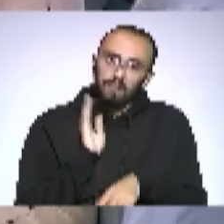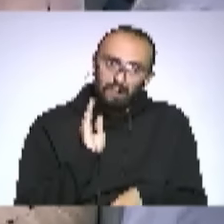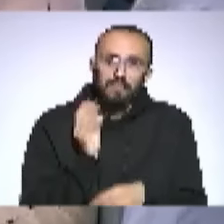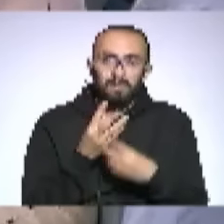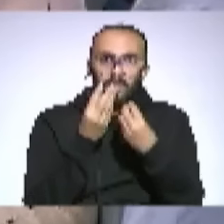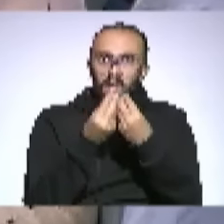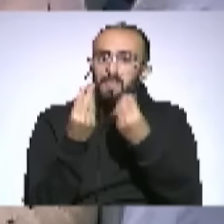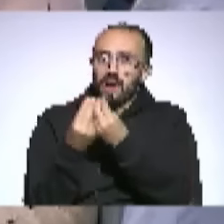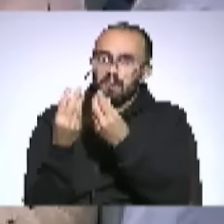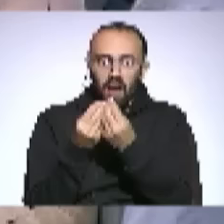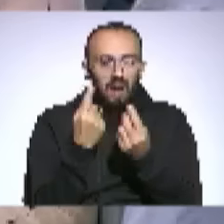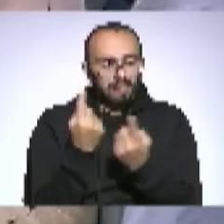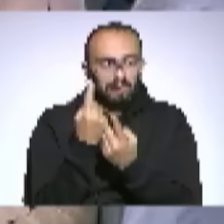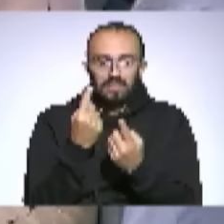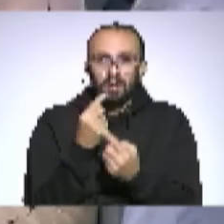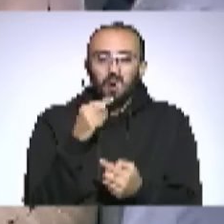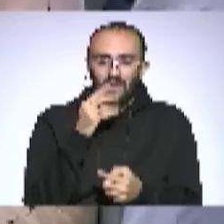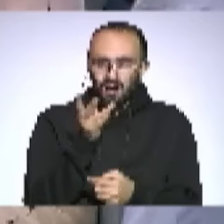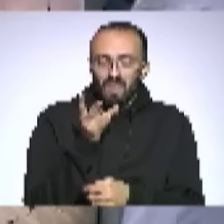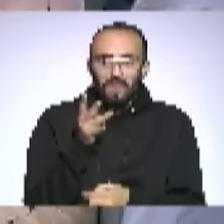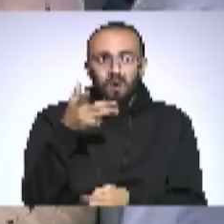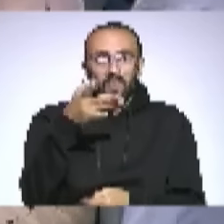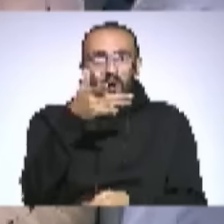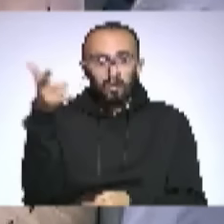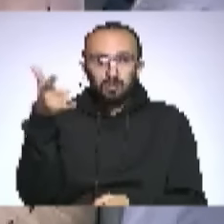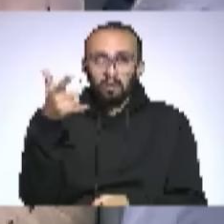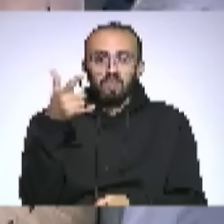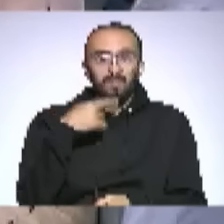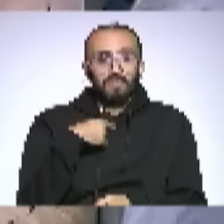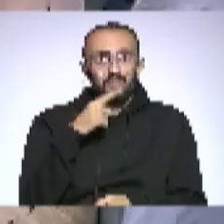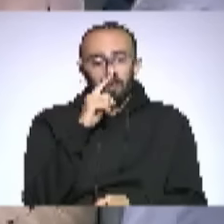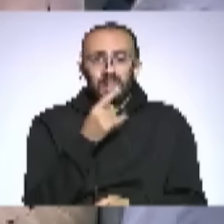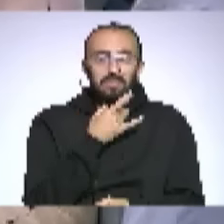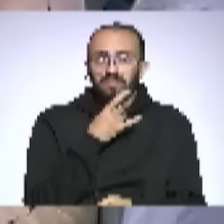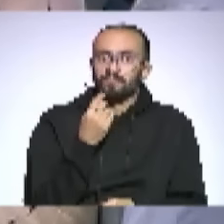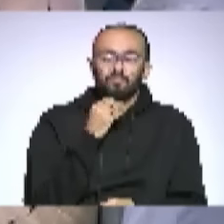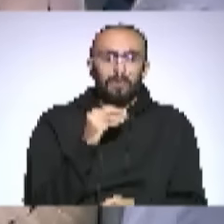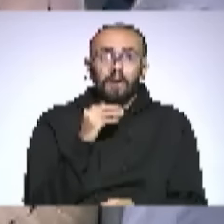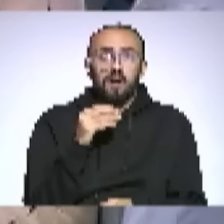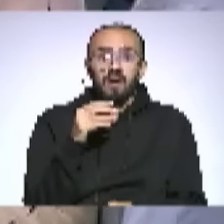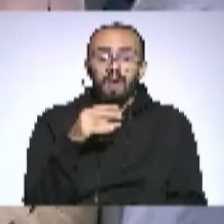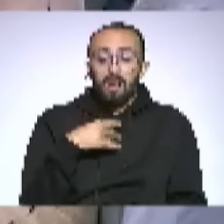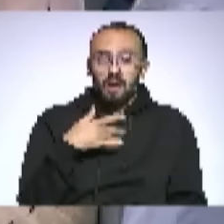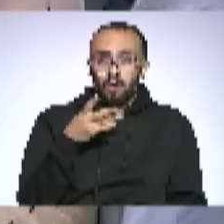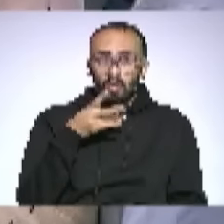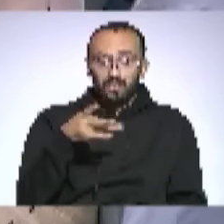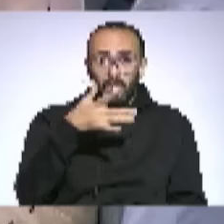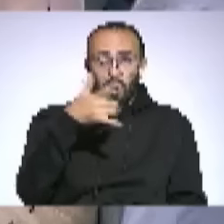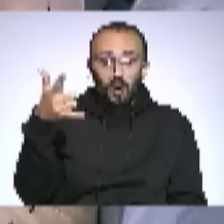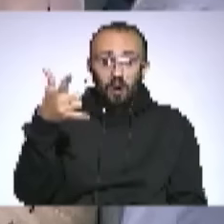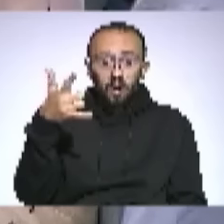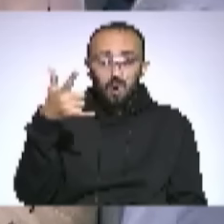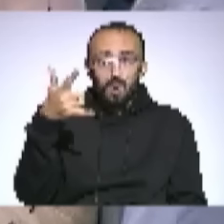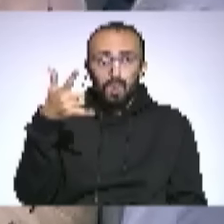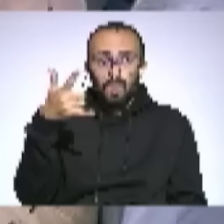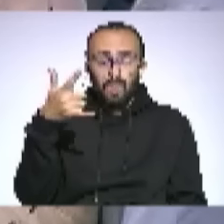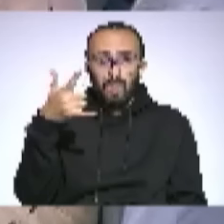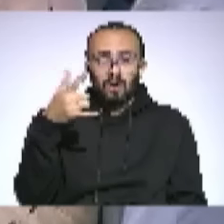بعدي بكل حب وعم عمر ما جيت في مره مليت تمام بس سيلفي على طول كل المشاكل ب انا وهو